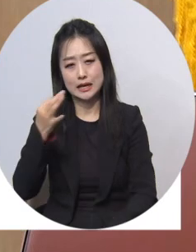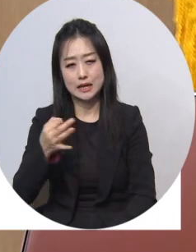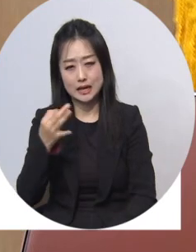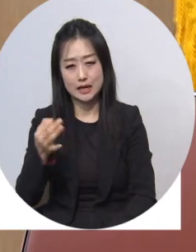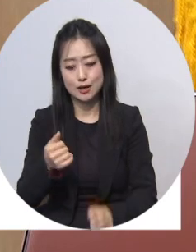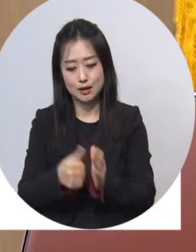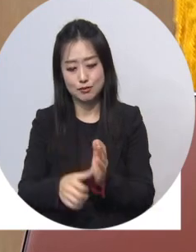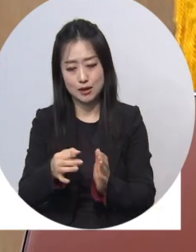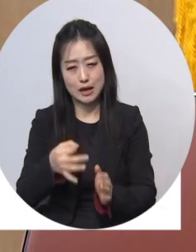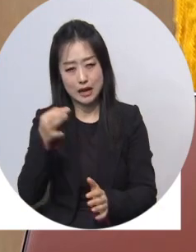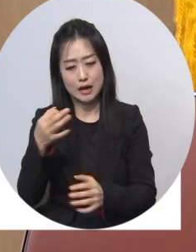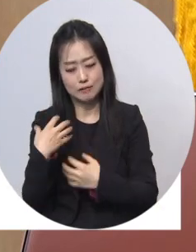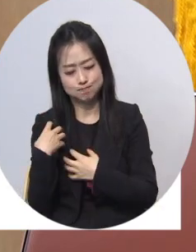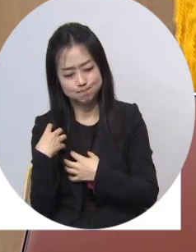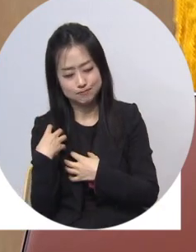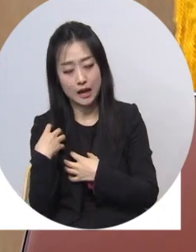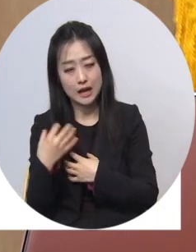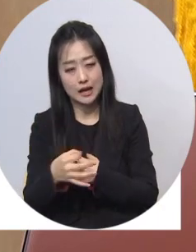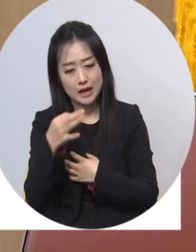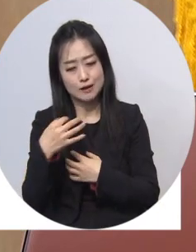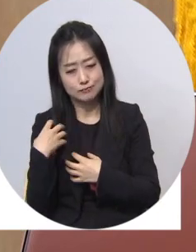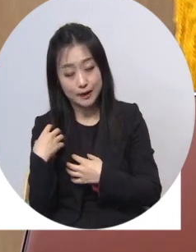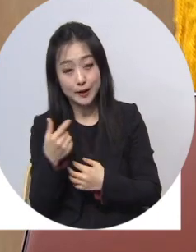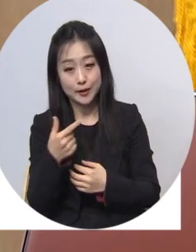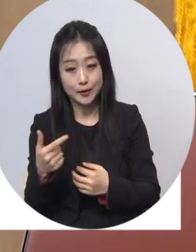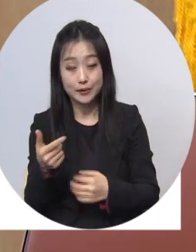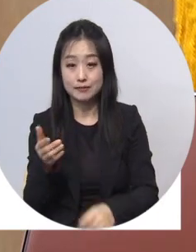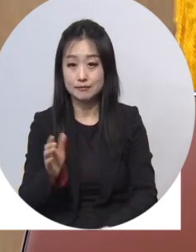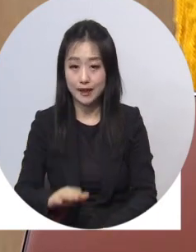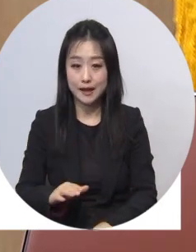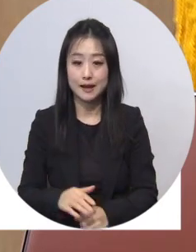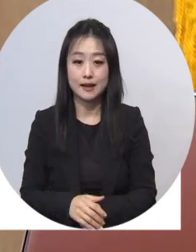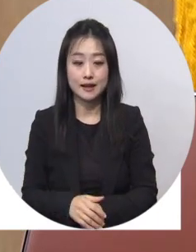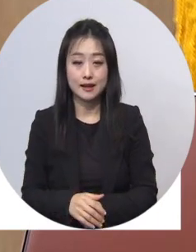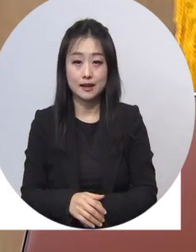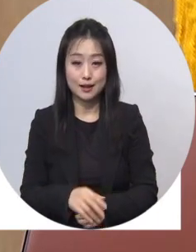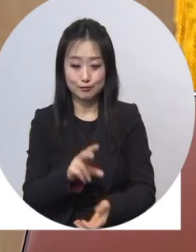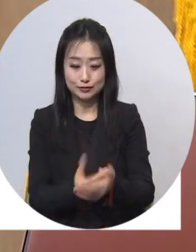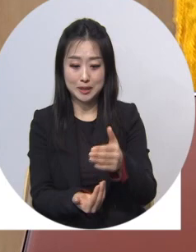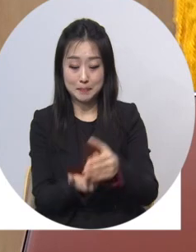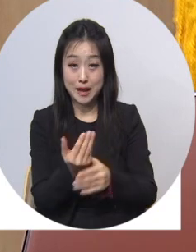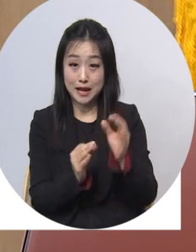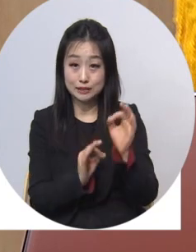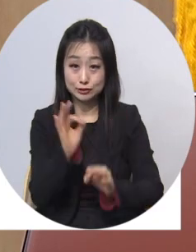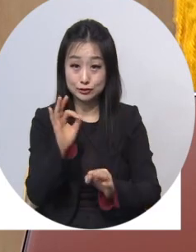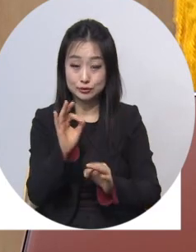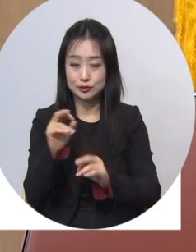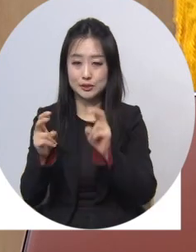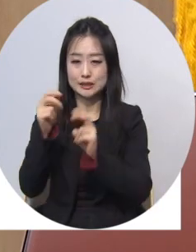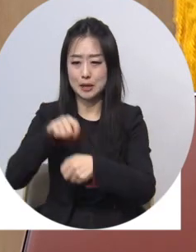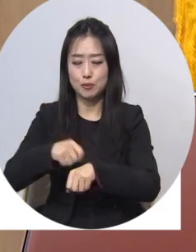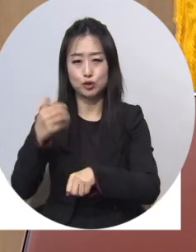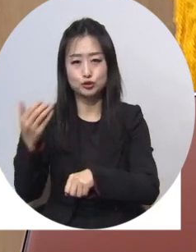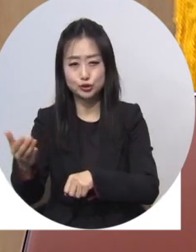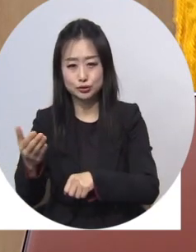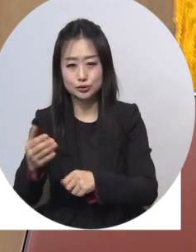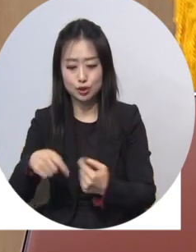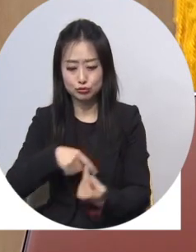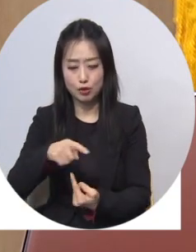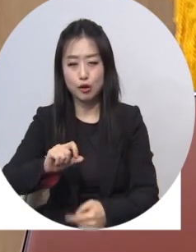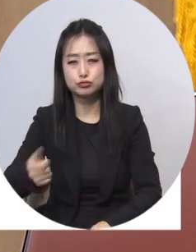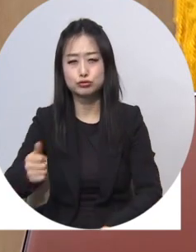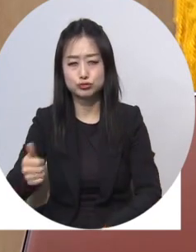고물가로 견디기 힘든 상황인데 이렇게 짐을 지우게 돼서 이